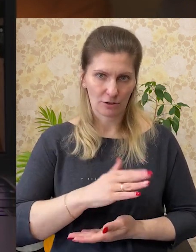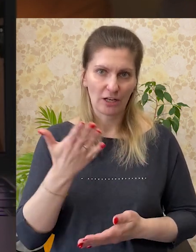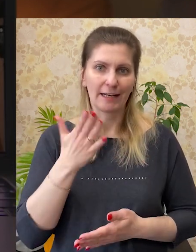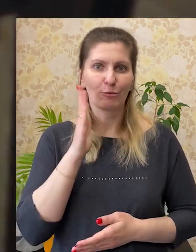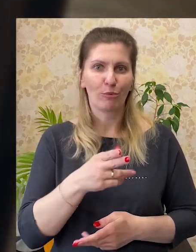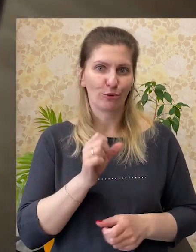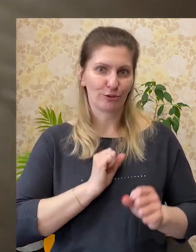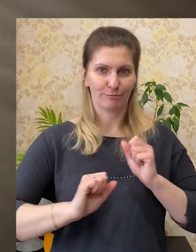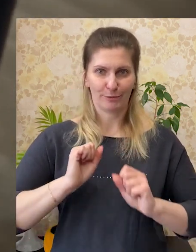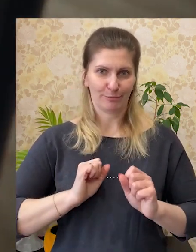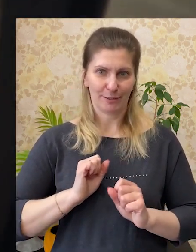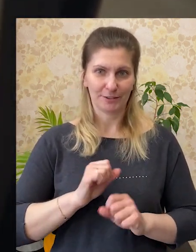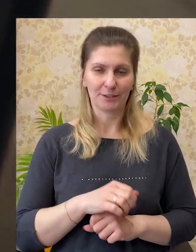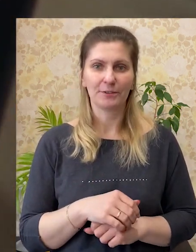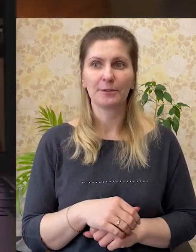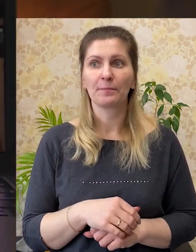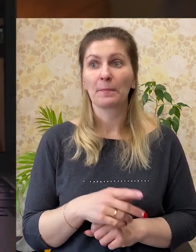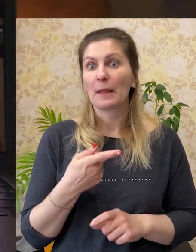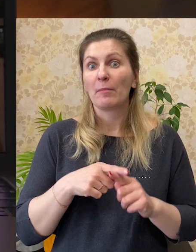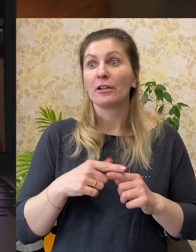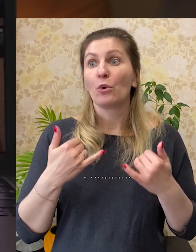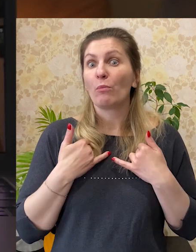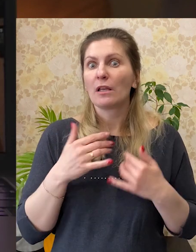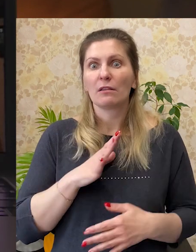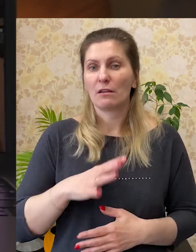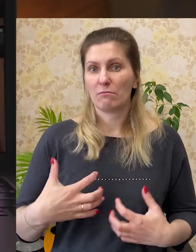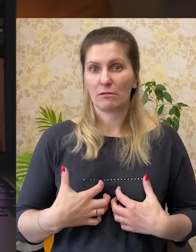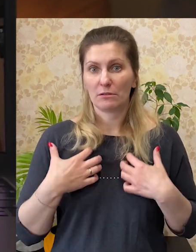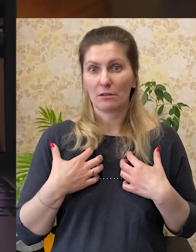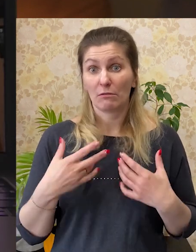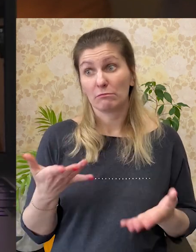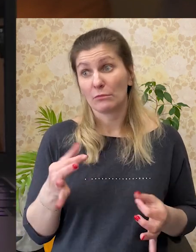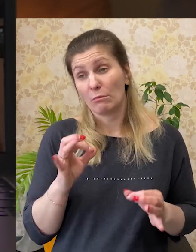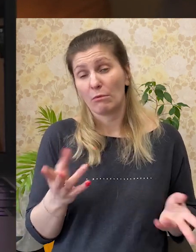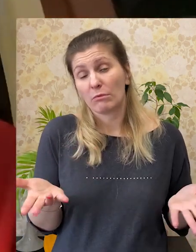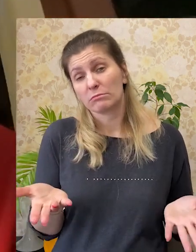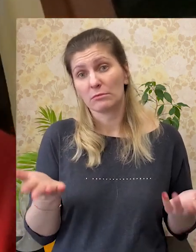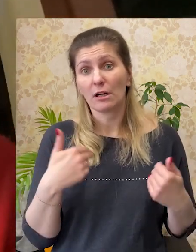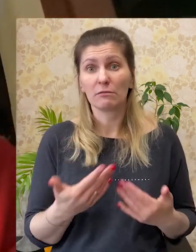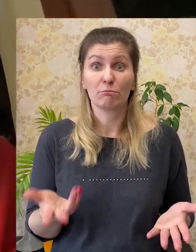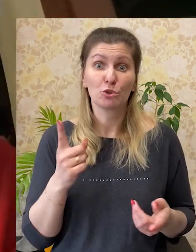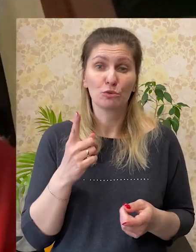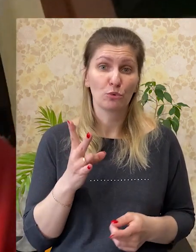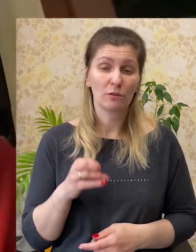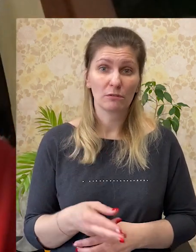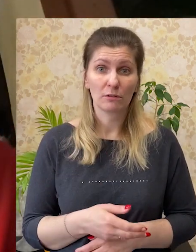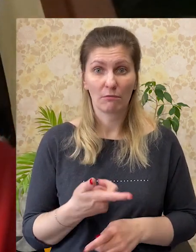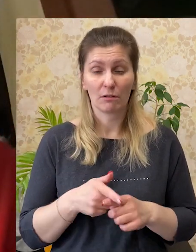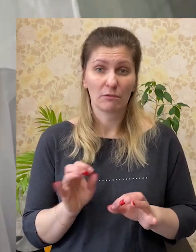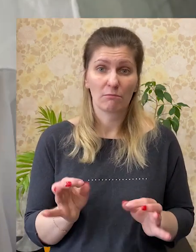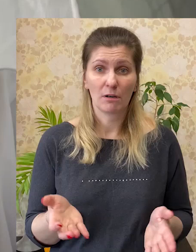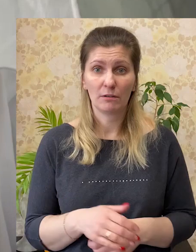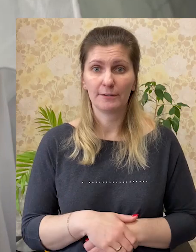Поэтому мне вообще не было никаких ни страхов, ничего. Ну, как бы, окей, конечно. Почему нет? Это